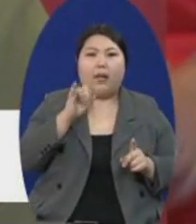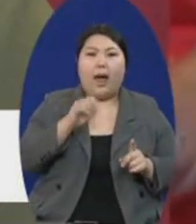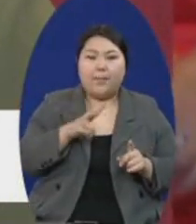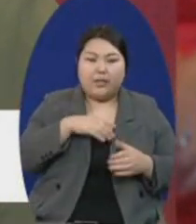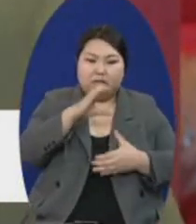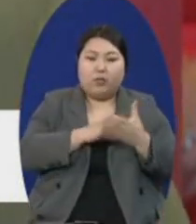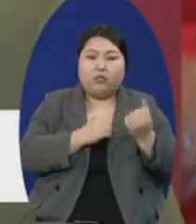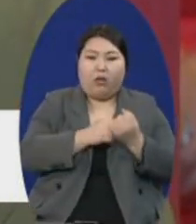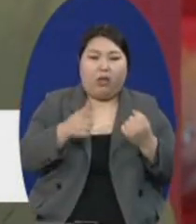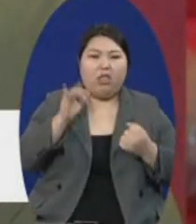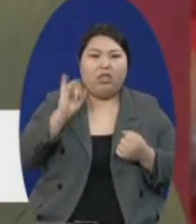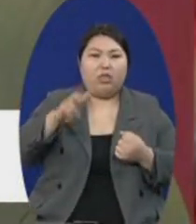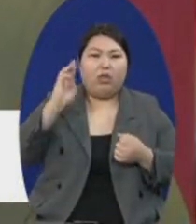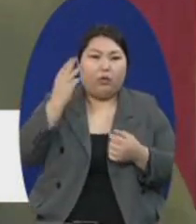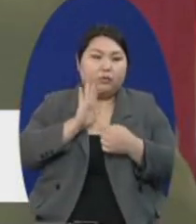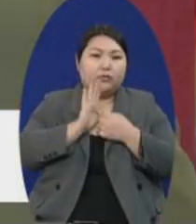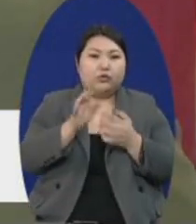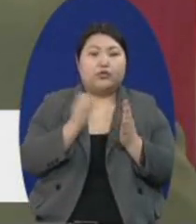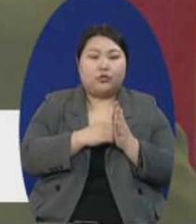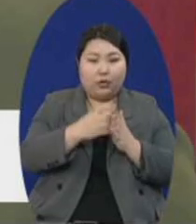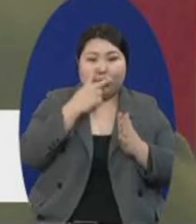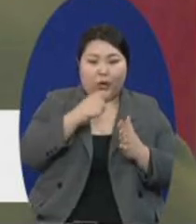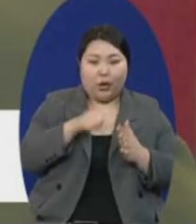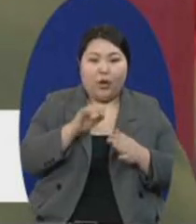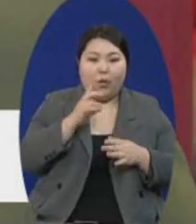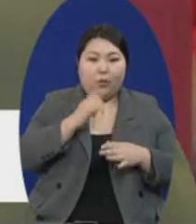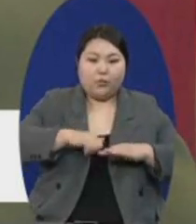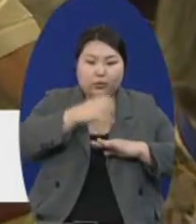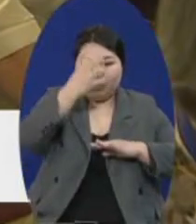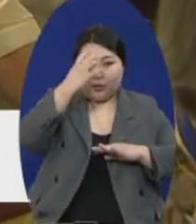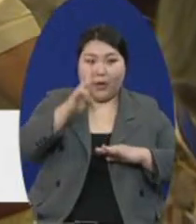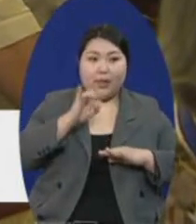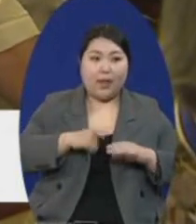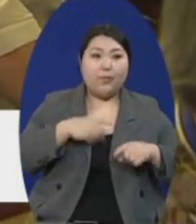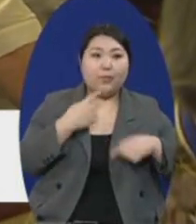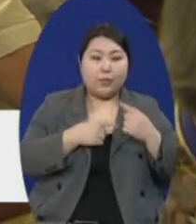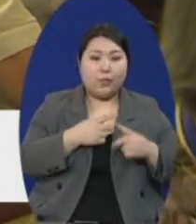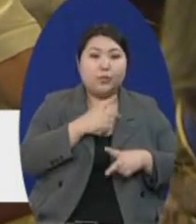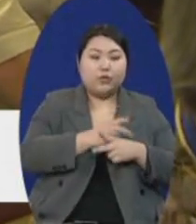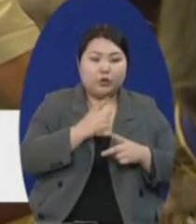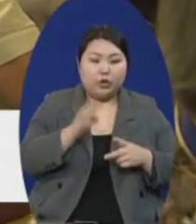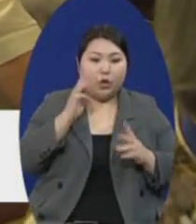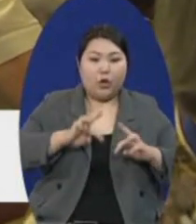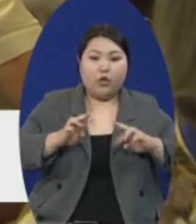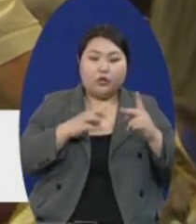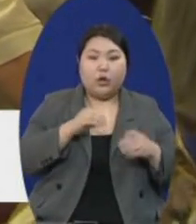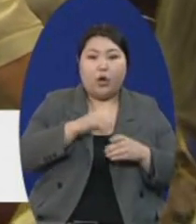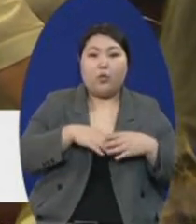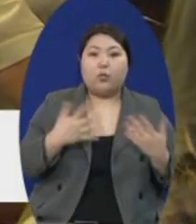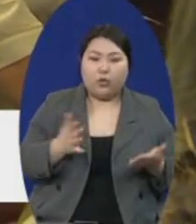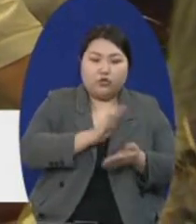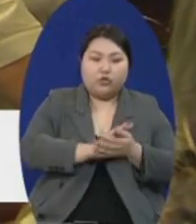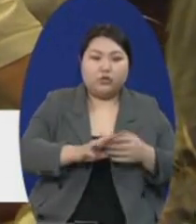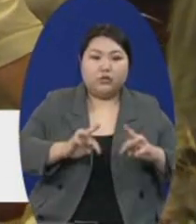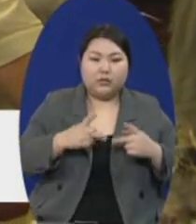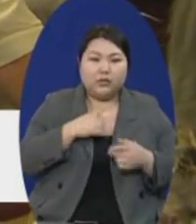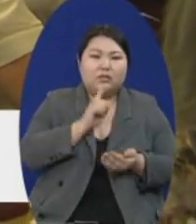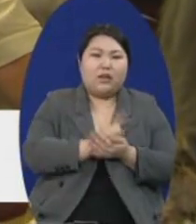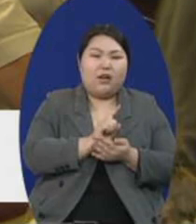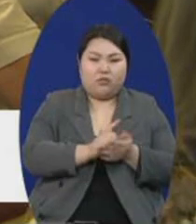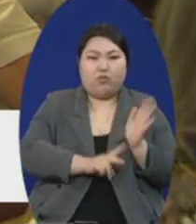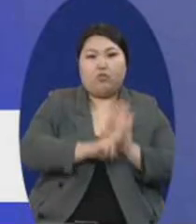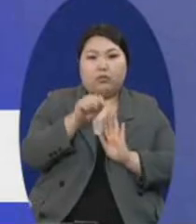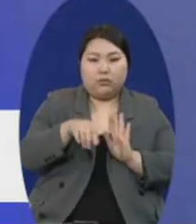талууд үзэж байна. За энэ хүрээнд одоо улс төрийн намын тухай хууль тодорхой өөрчлөлт оруулах юм уу шинжилгээ шаардлага үүсэж байгаа.